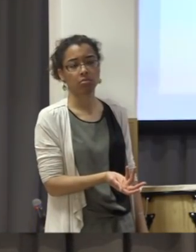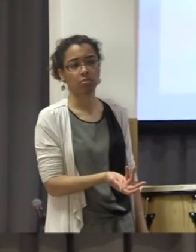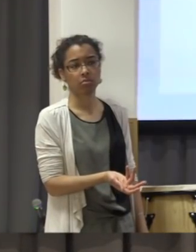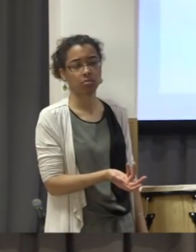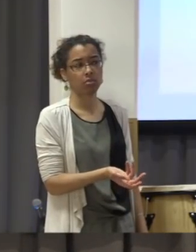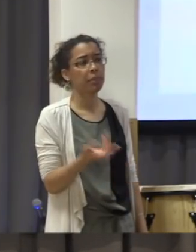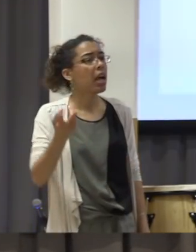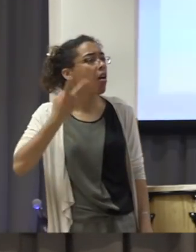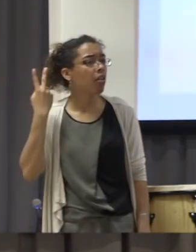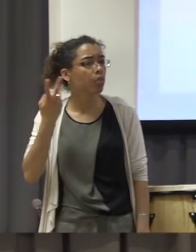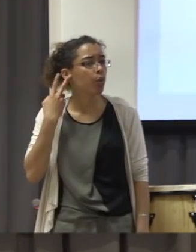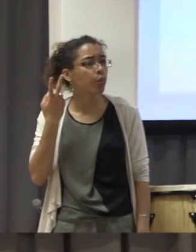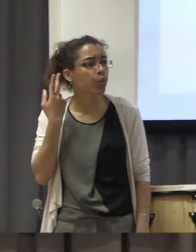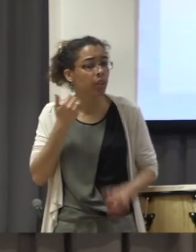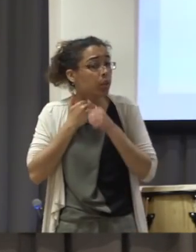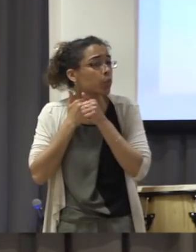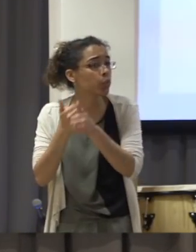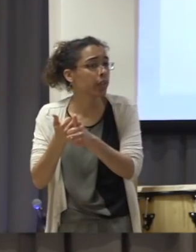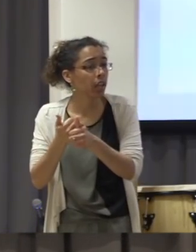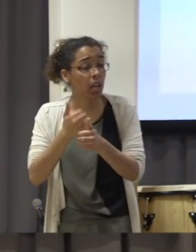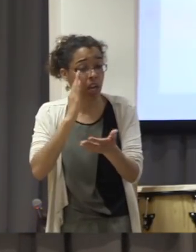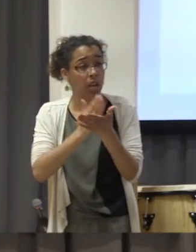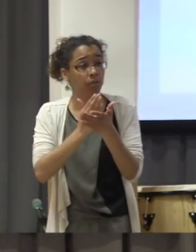Ils ont entendu. Et la foi,